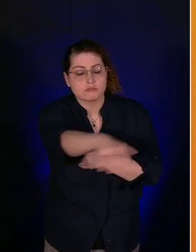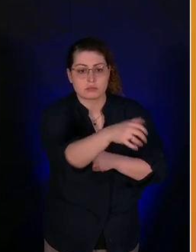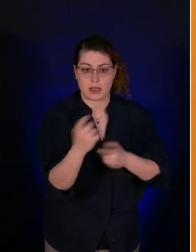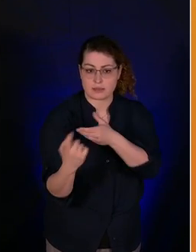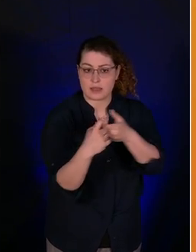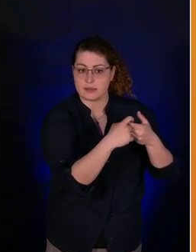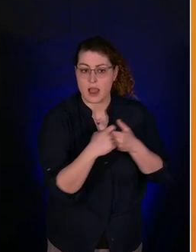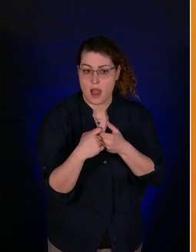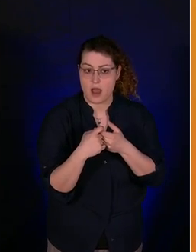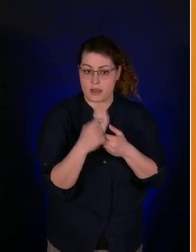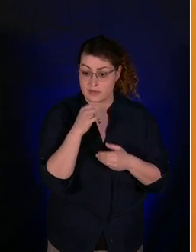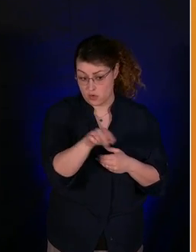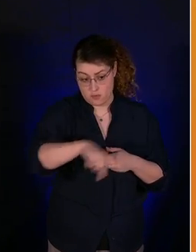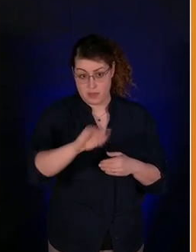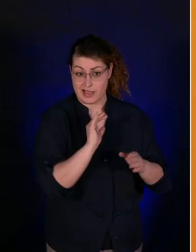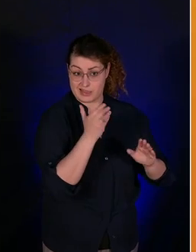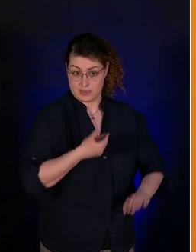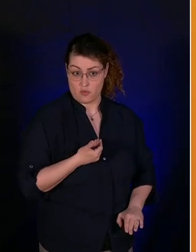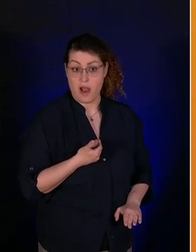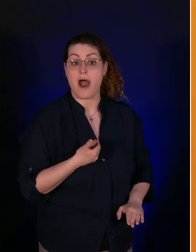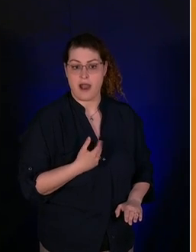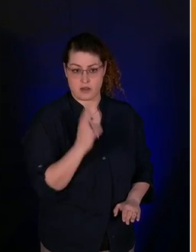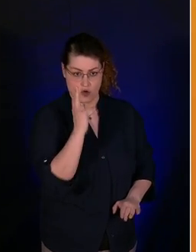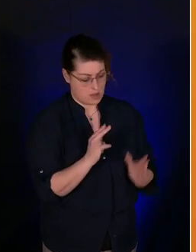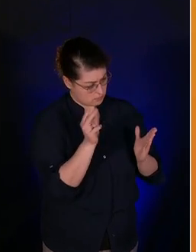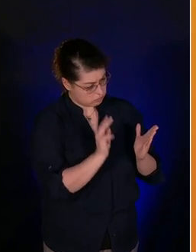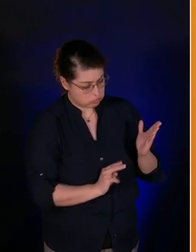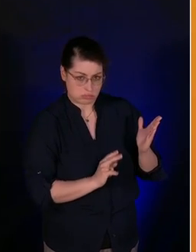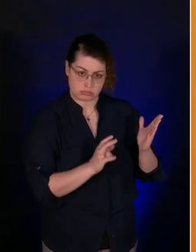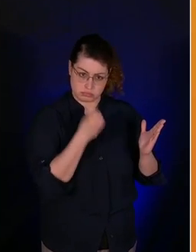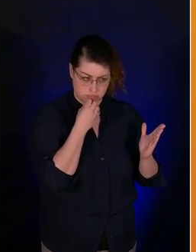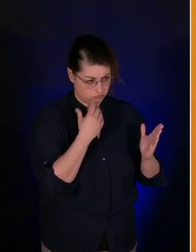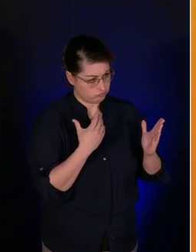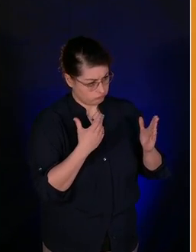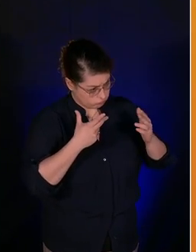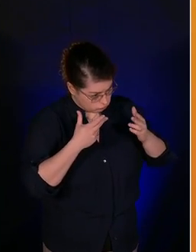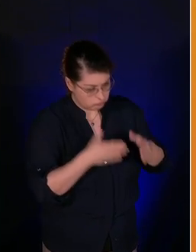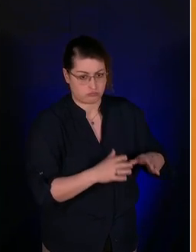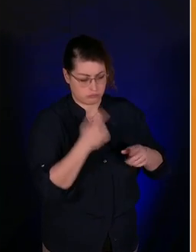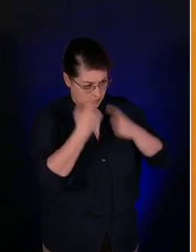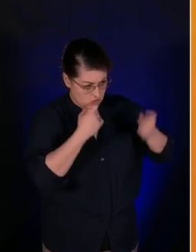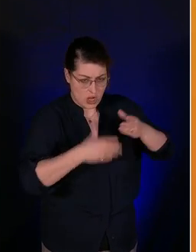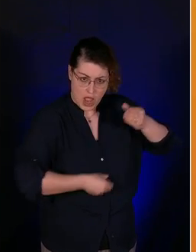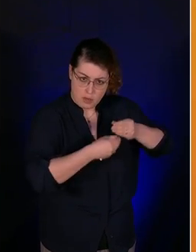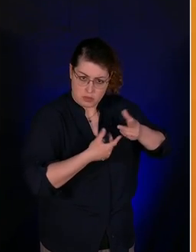pu, dès sa réception, procéder à son examen et travailler des amendements.